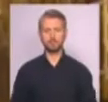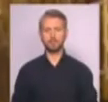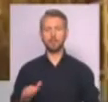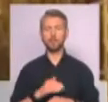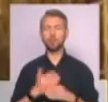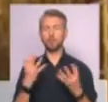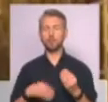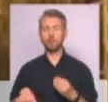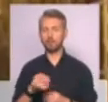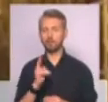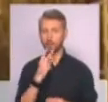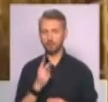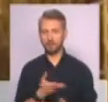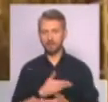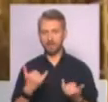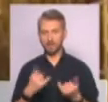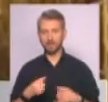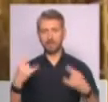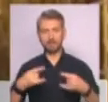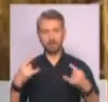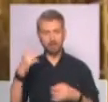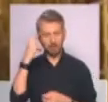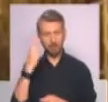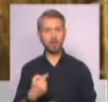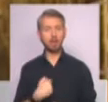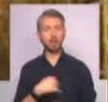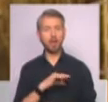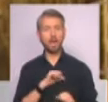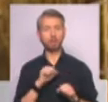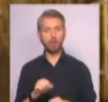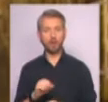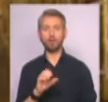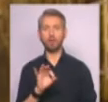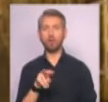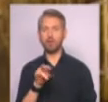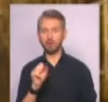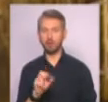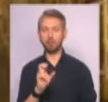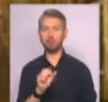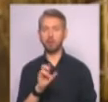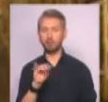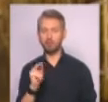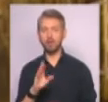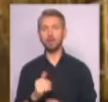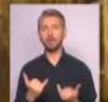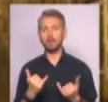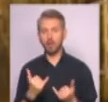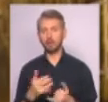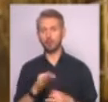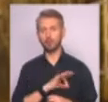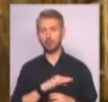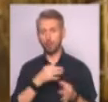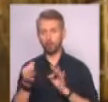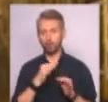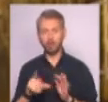Доброго дня всім, хто дивиться нас зараз на телеканалі «Київ». Я адвокат Олена Бабич і в ефірі юридична консультація громадської приймальні. З нами, як